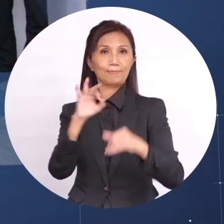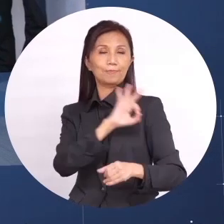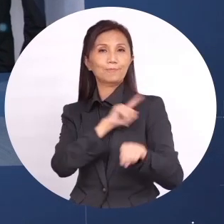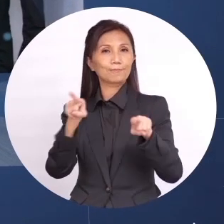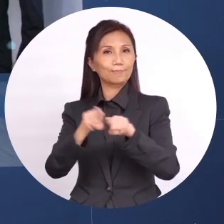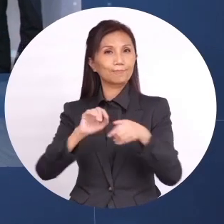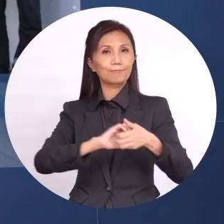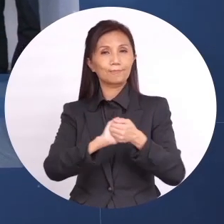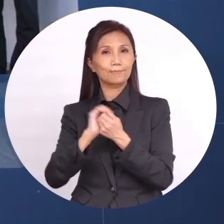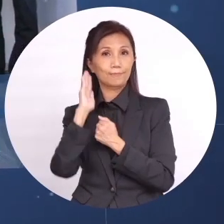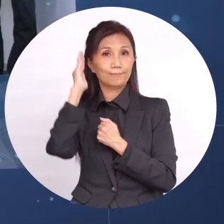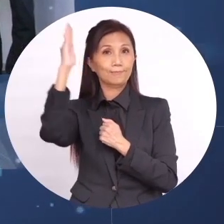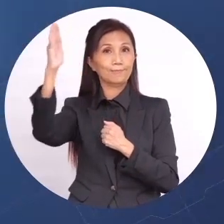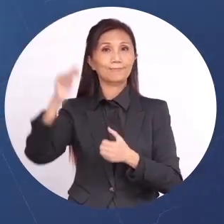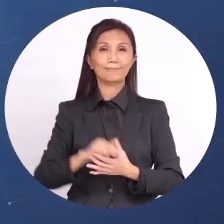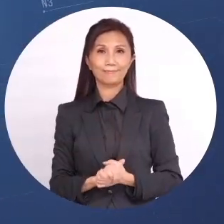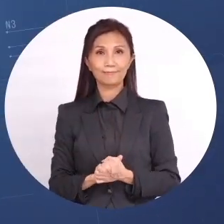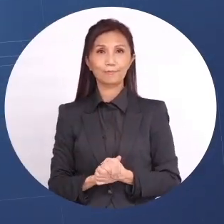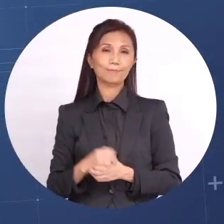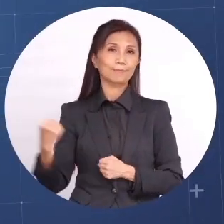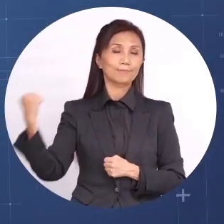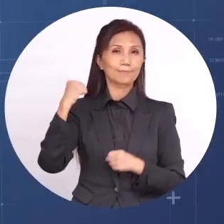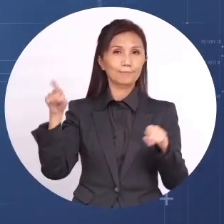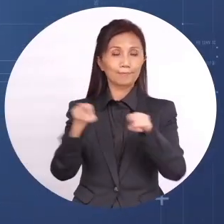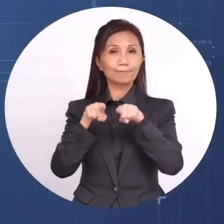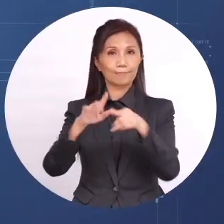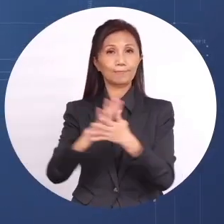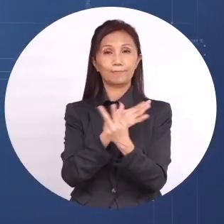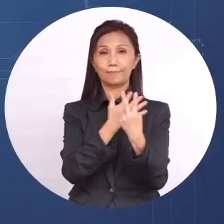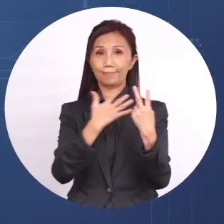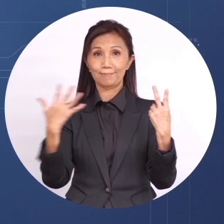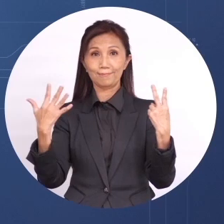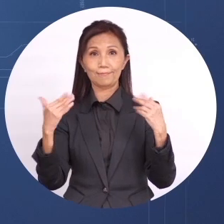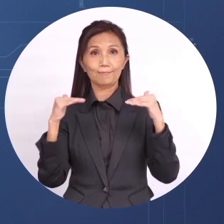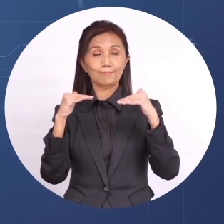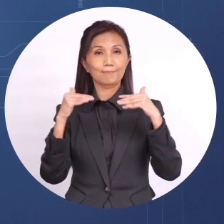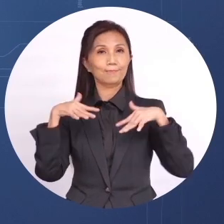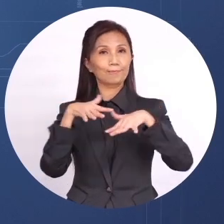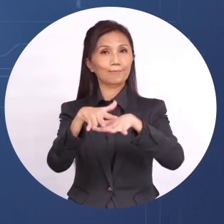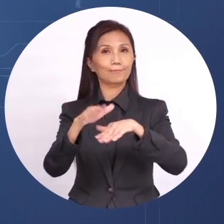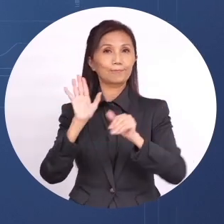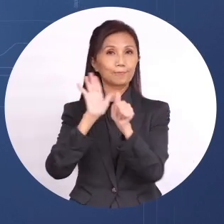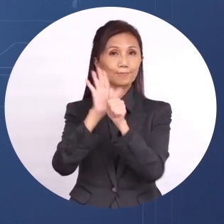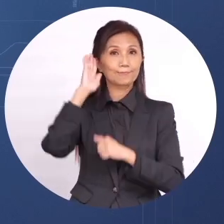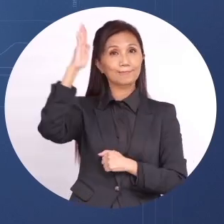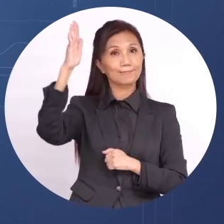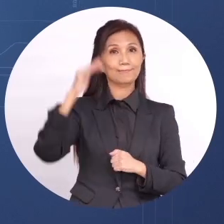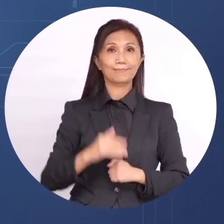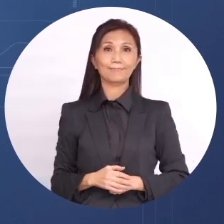携手迈向新里程。奋进同行25载，平等共融见未来。